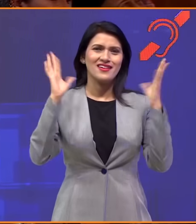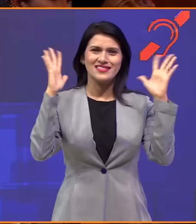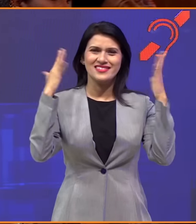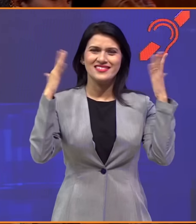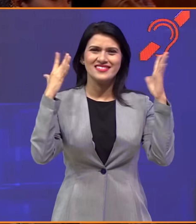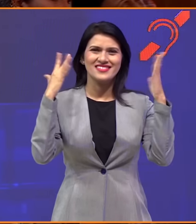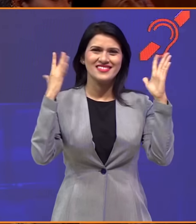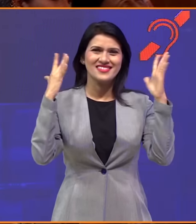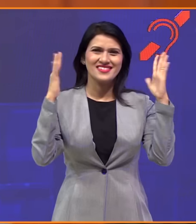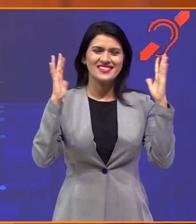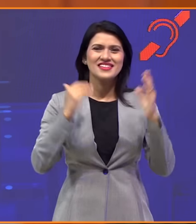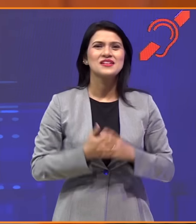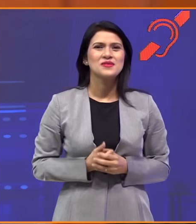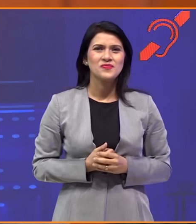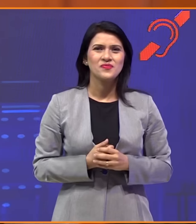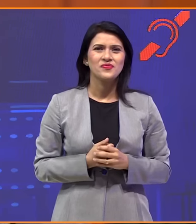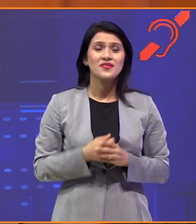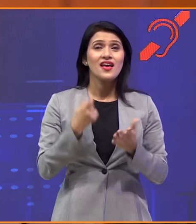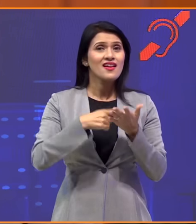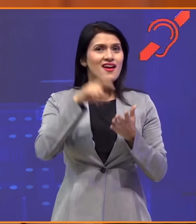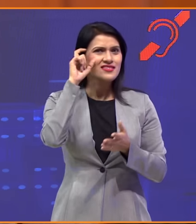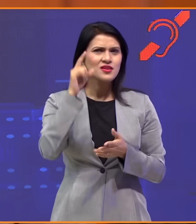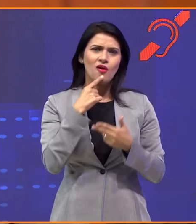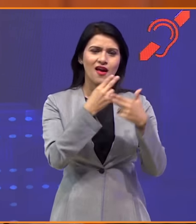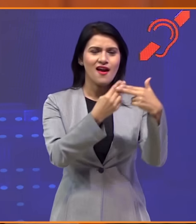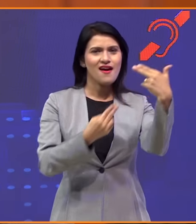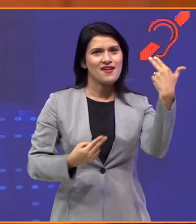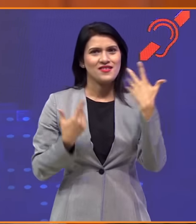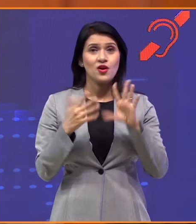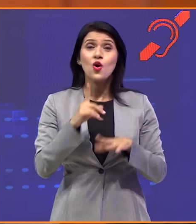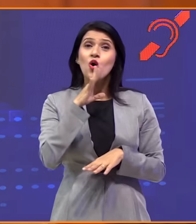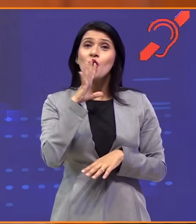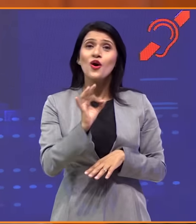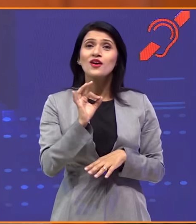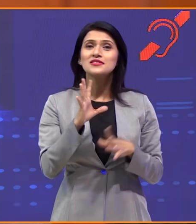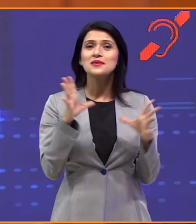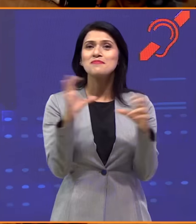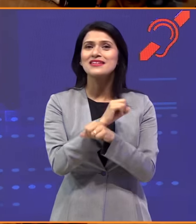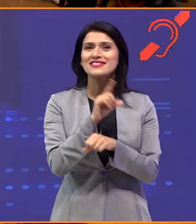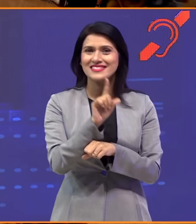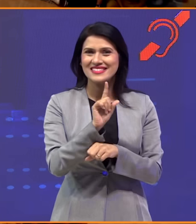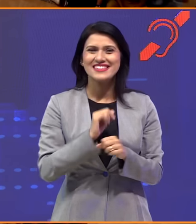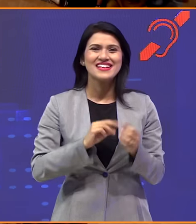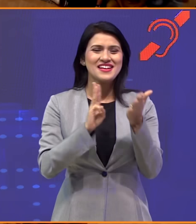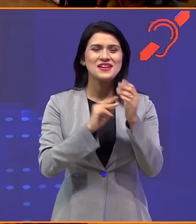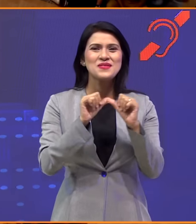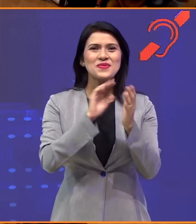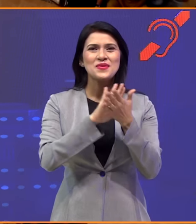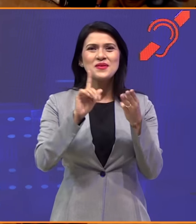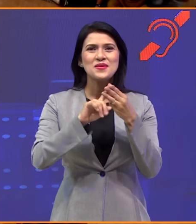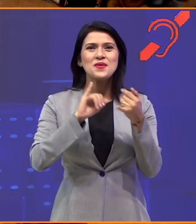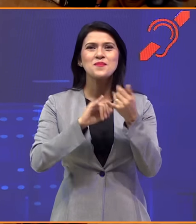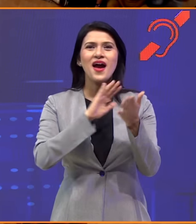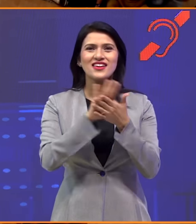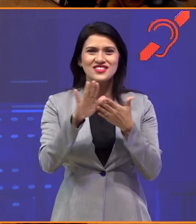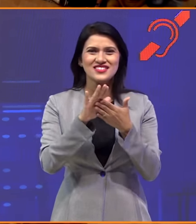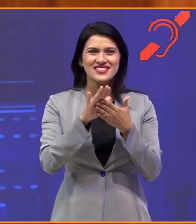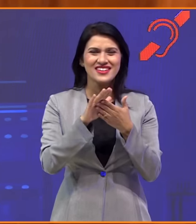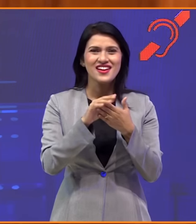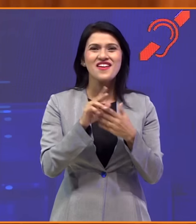था मू जी आपने सारी बात बता दी बात बोल कर गए महेश भट्ट साहब ने आपके लिए विस्की की बोतल